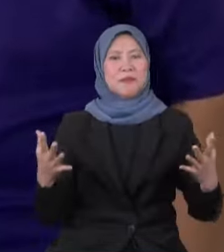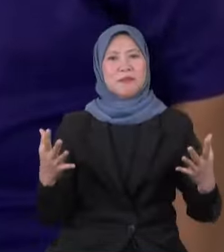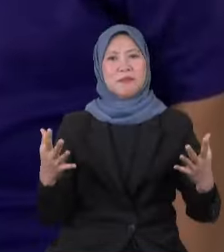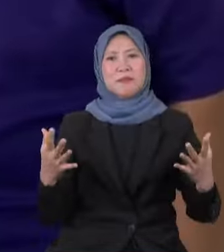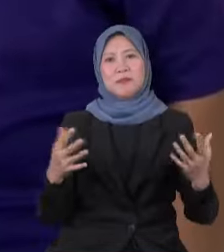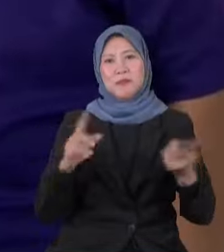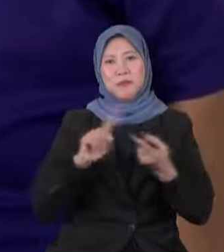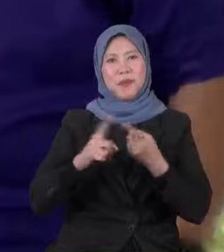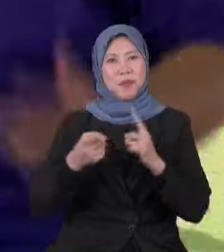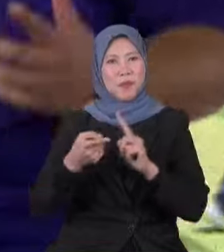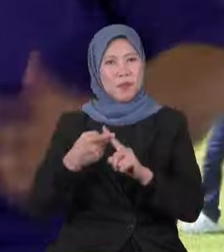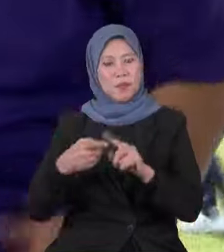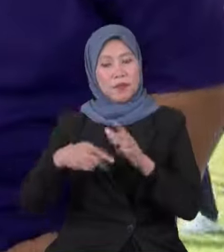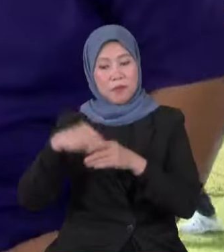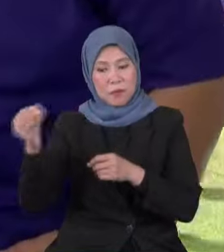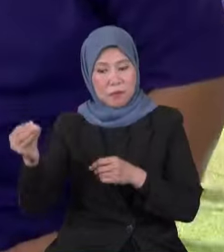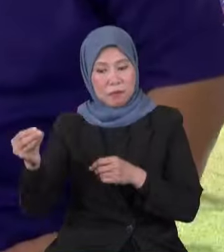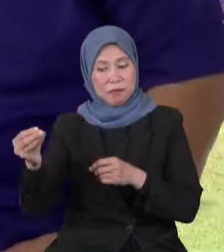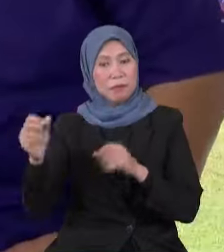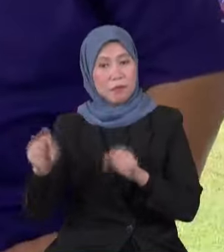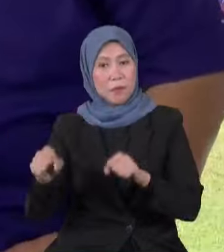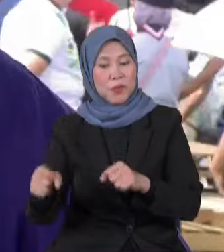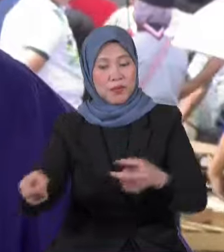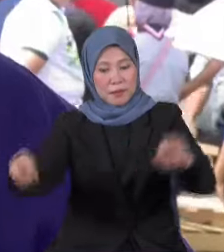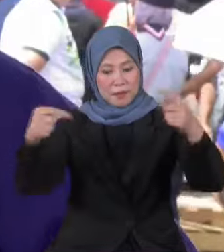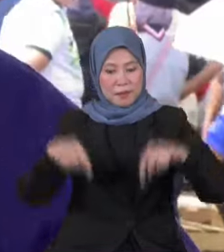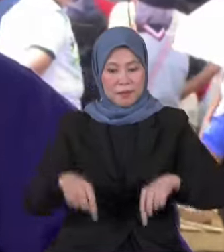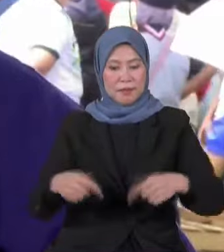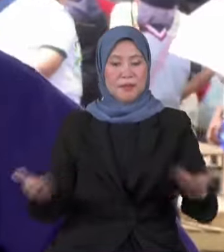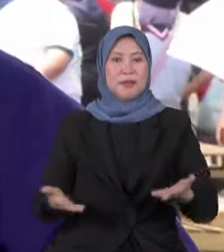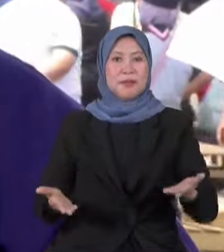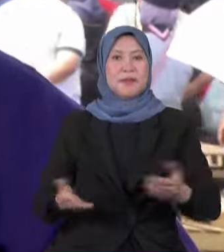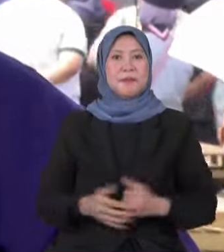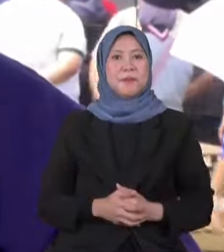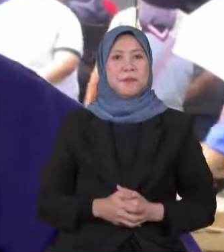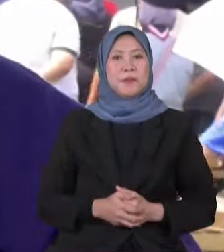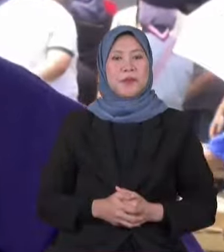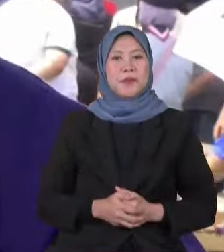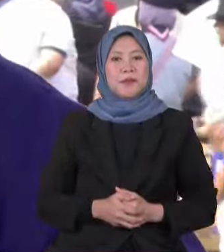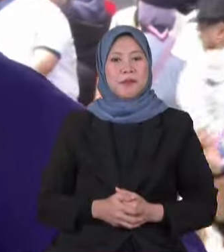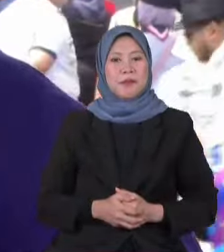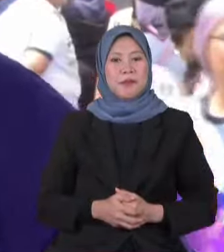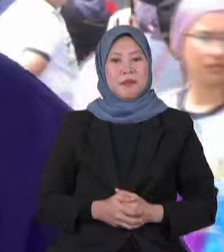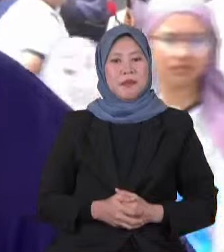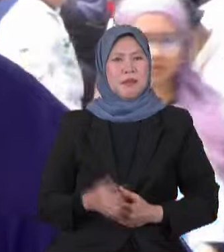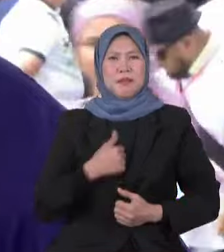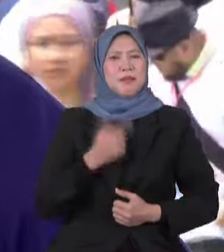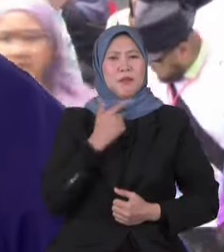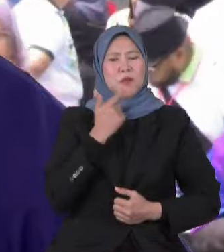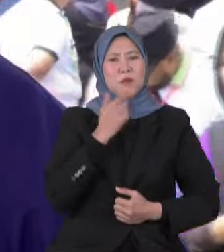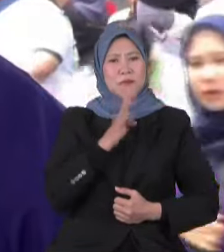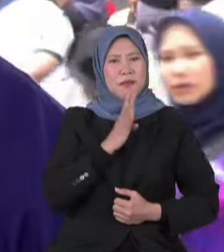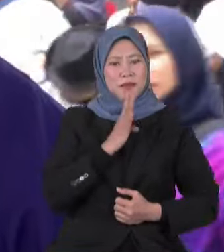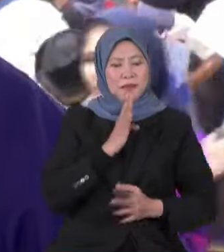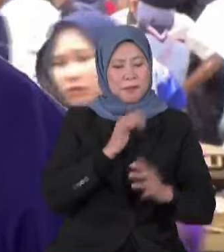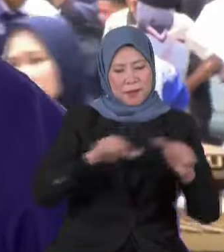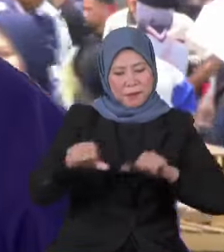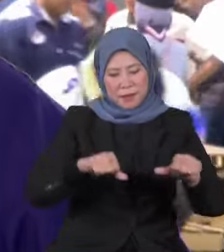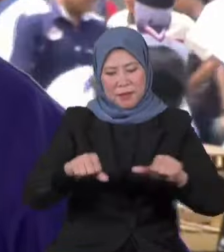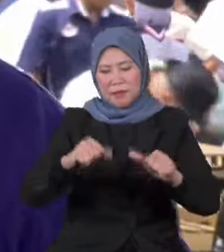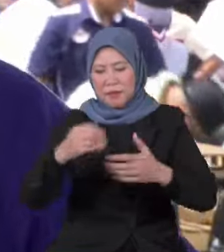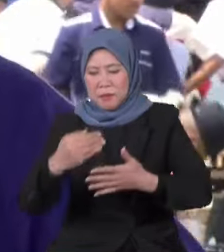yang rakan-rakan di luar sana boleh explore. Dan sengaja saya tak nak membicarakan pelbagai aktiviti-aktiviti yang telah kita